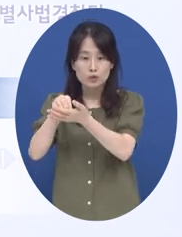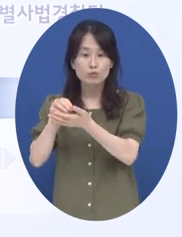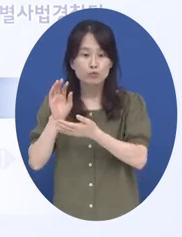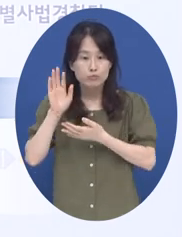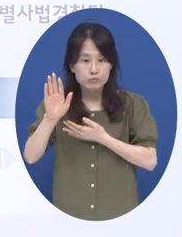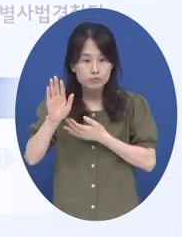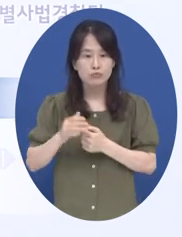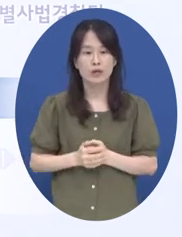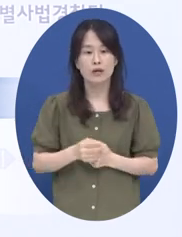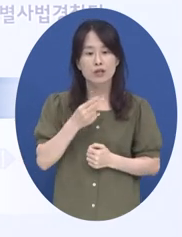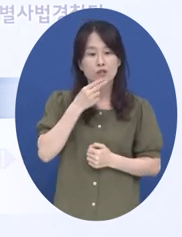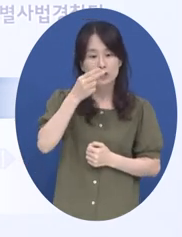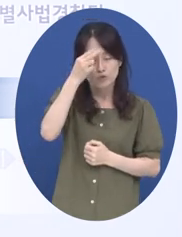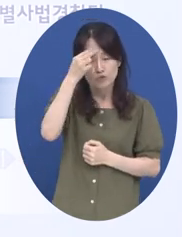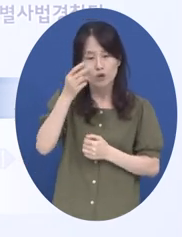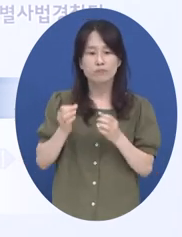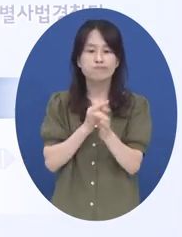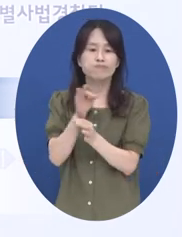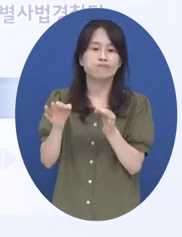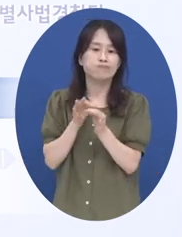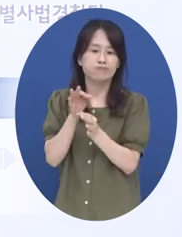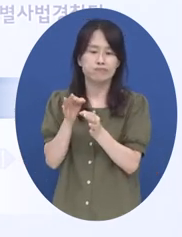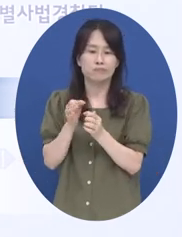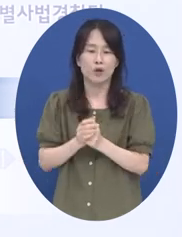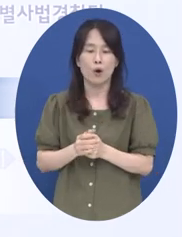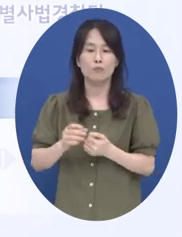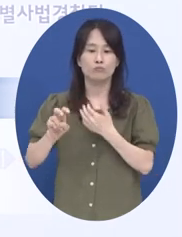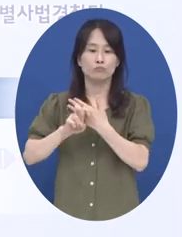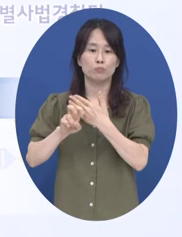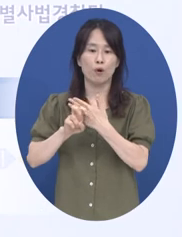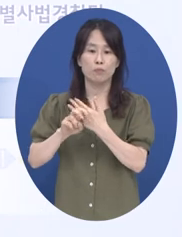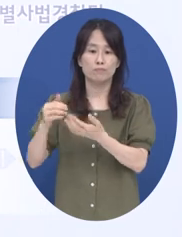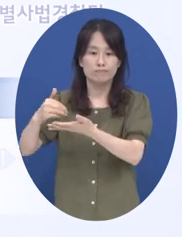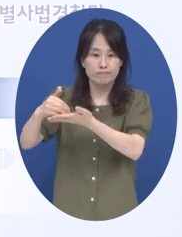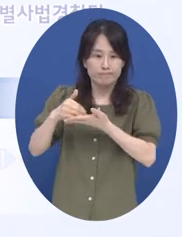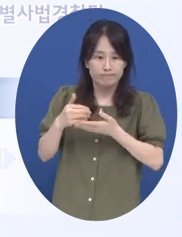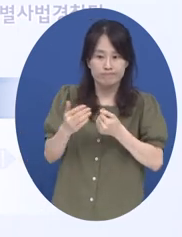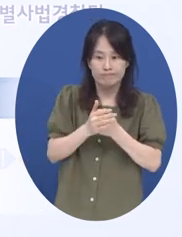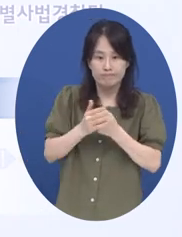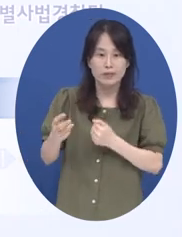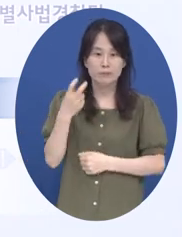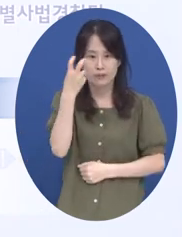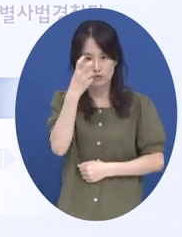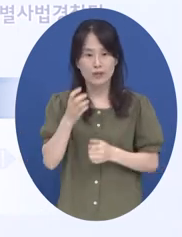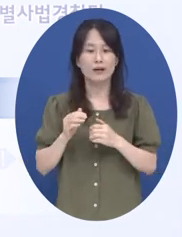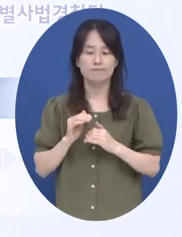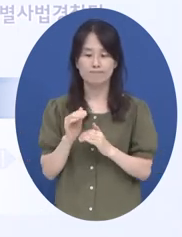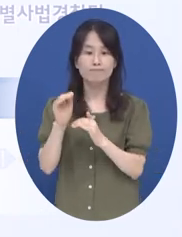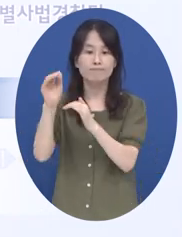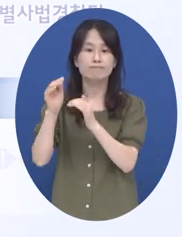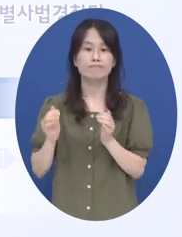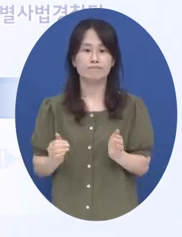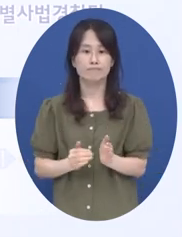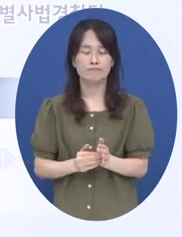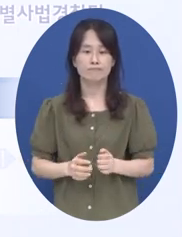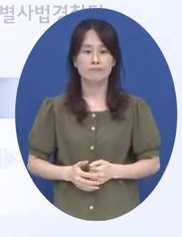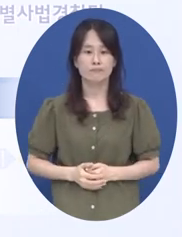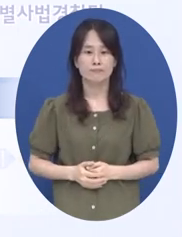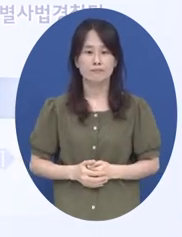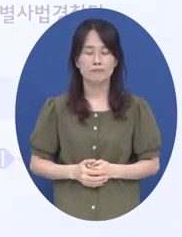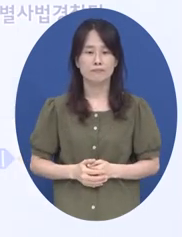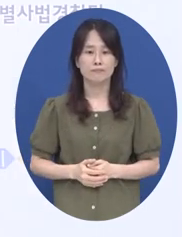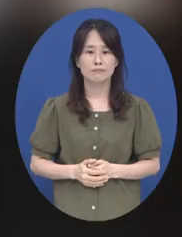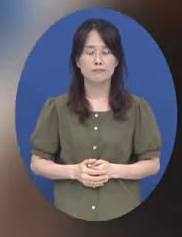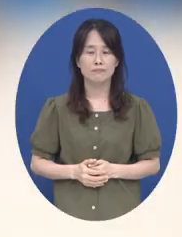음식점 신고 후에 유흥주점 형태로 불법 영업을 하고 있다는 민원 제보가 있어서 이번에 수사를